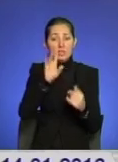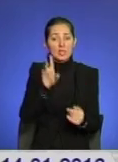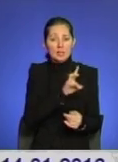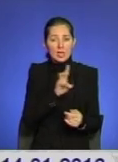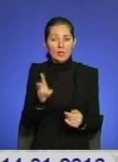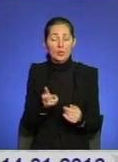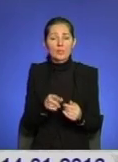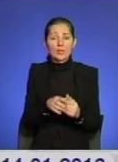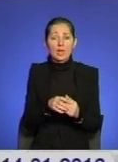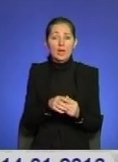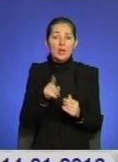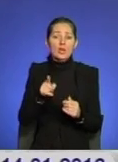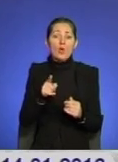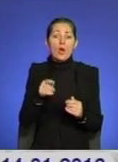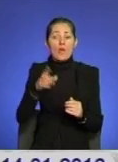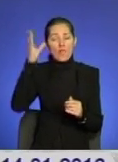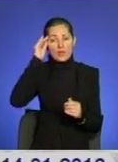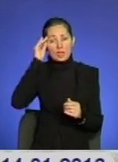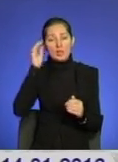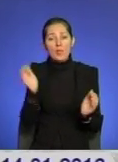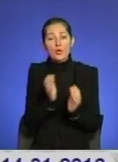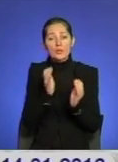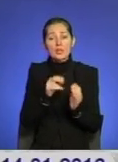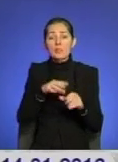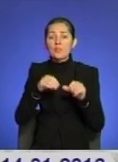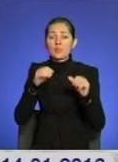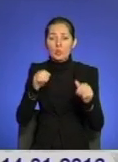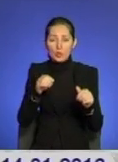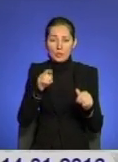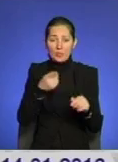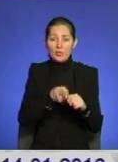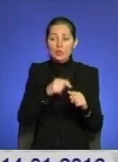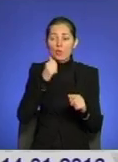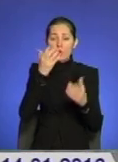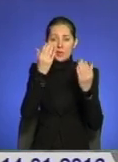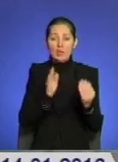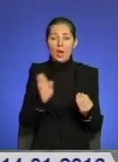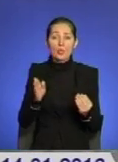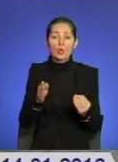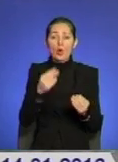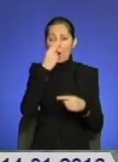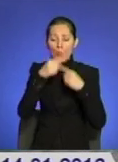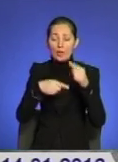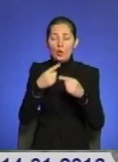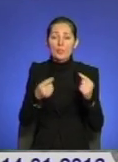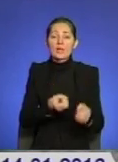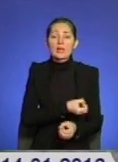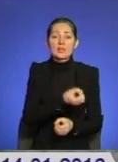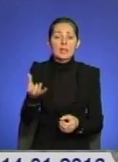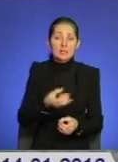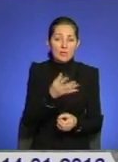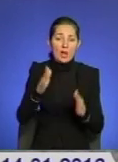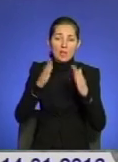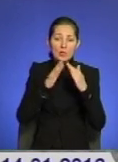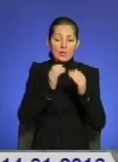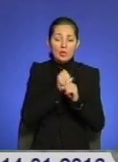покровителем землеробства, і саме тому цього дня основною обрядовою дією було засівання осель збіжжям. Робили це хлопчики від 7 до 14